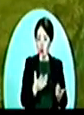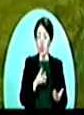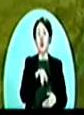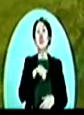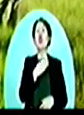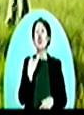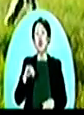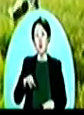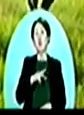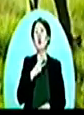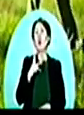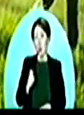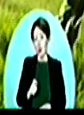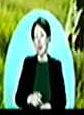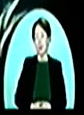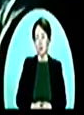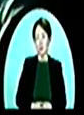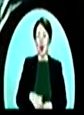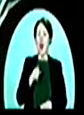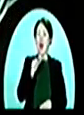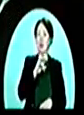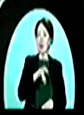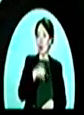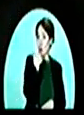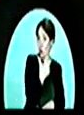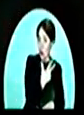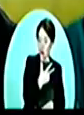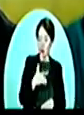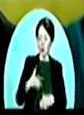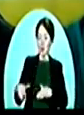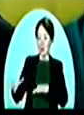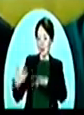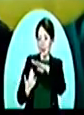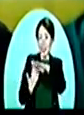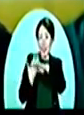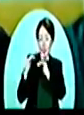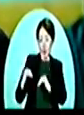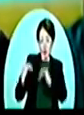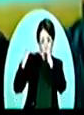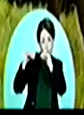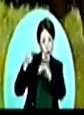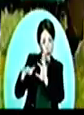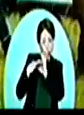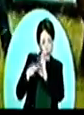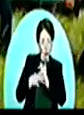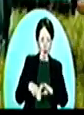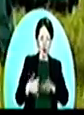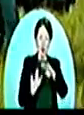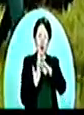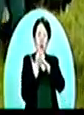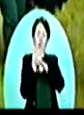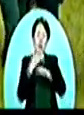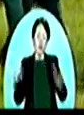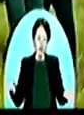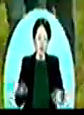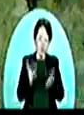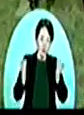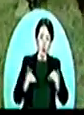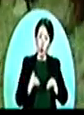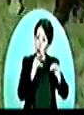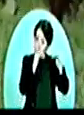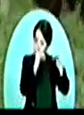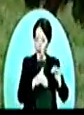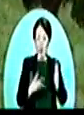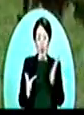ийм түүхтэй. Атрийн 3, тариалангийн хөгжлийн үндэсний хөтөлбөрийн хүрээнд тариалангийн салбарыг эрчимжүүлэн хөгжүүлэх,